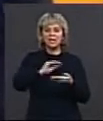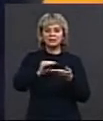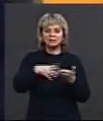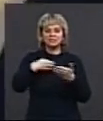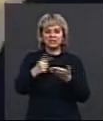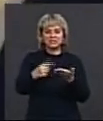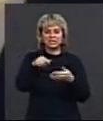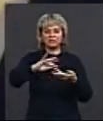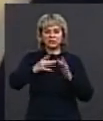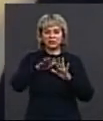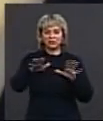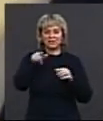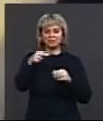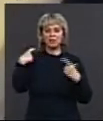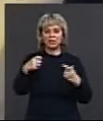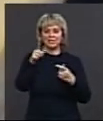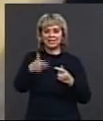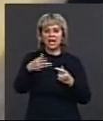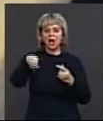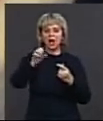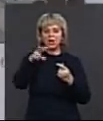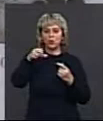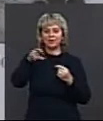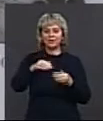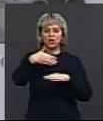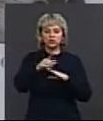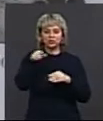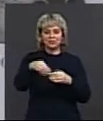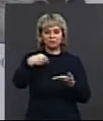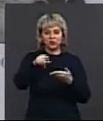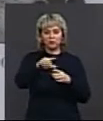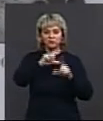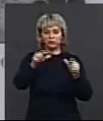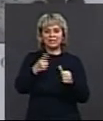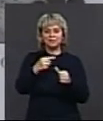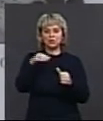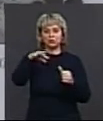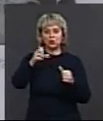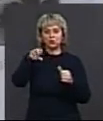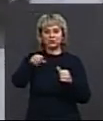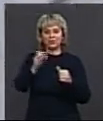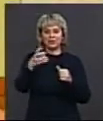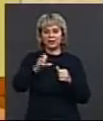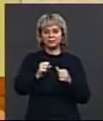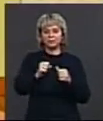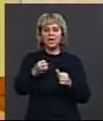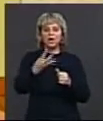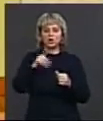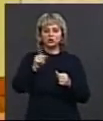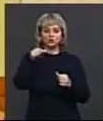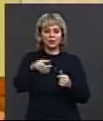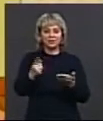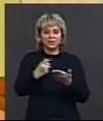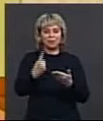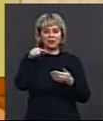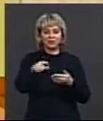на своей странице в соцсети полковник Геннадий Алехин. Часть тиража выкупил фонд имени Геннадия Трошева. Хорошо, что она вышла,